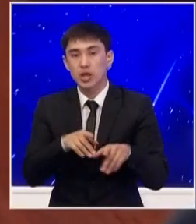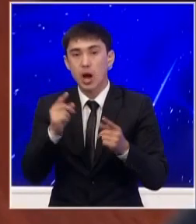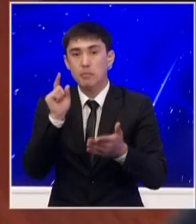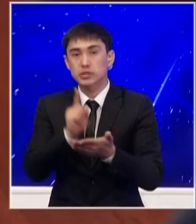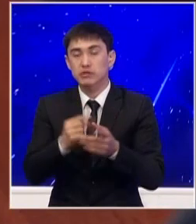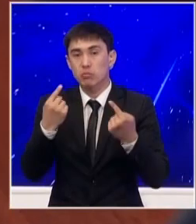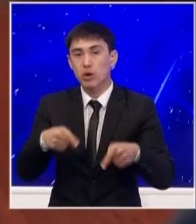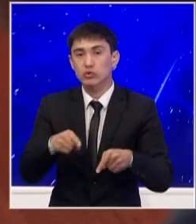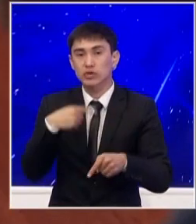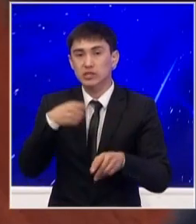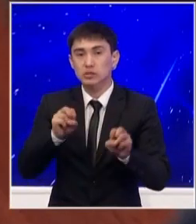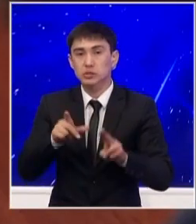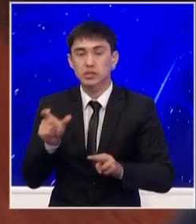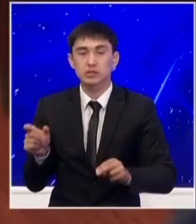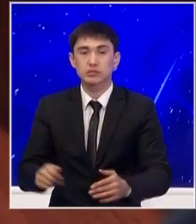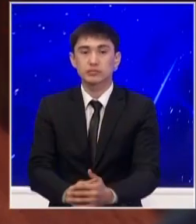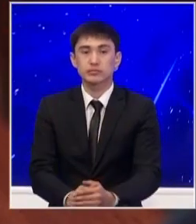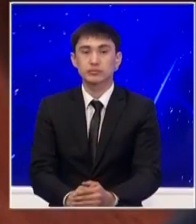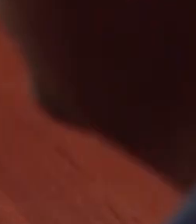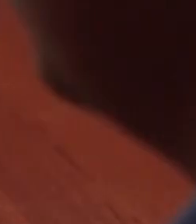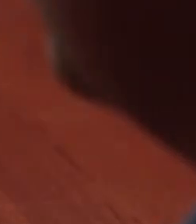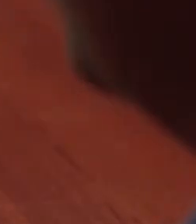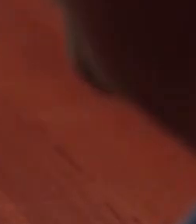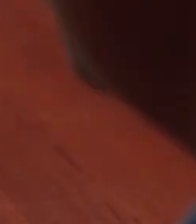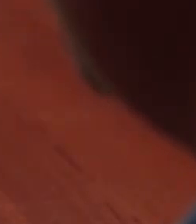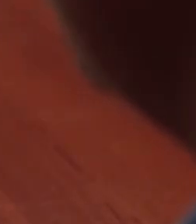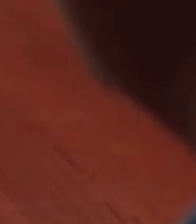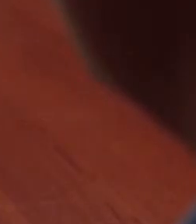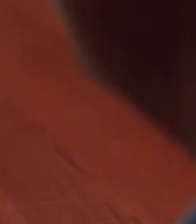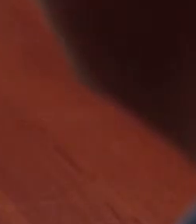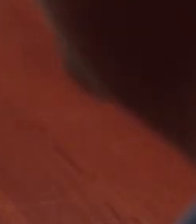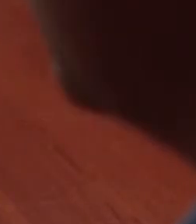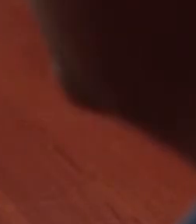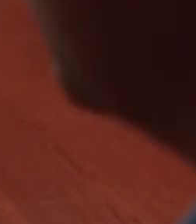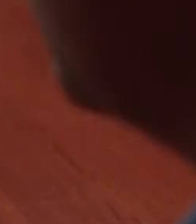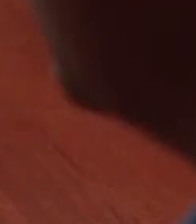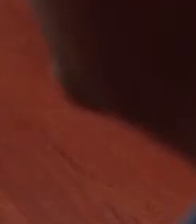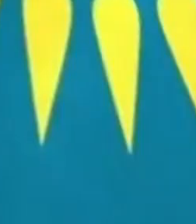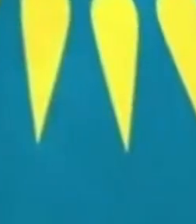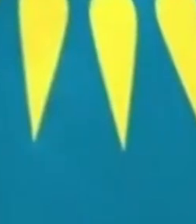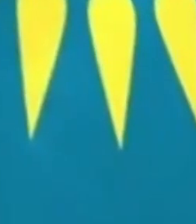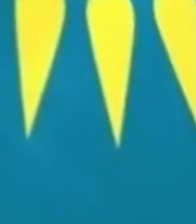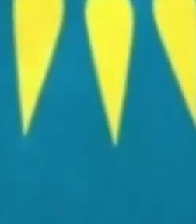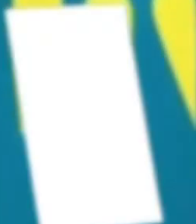резюмировали специалисты. Аделя Кжаркенова, Хангельда Ахметханов, телеканал ЖИЦУ.